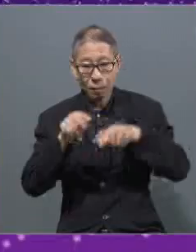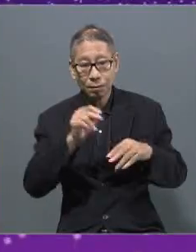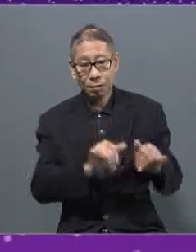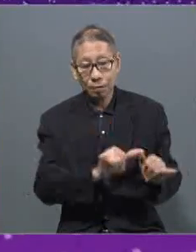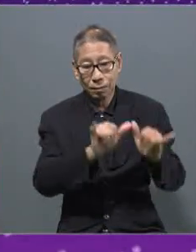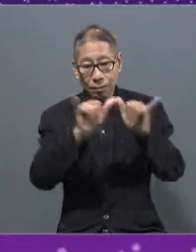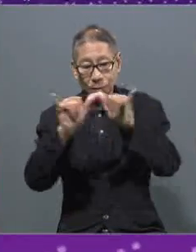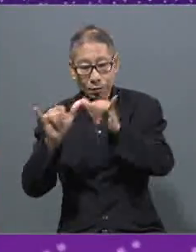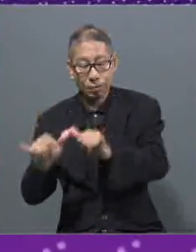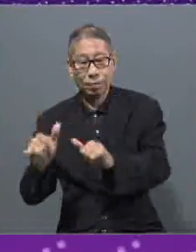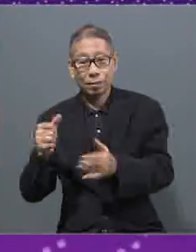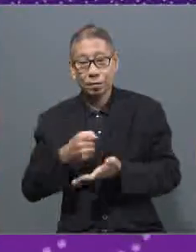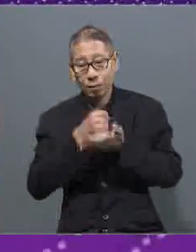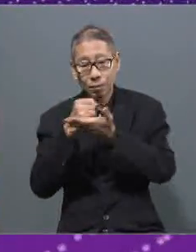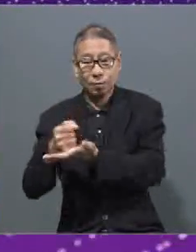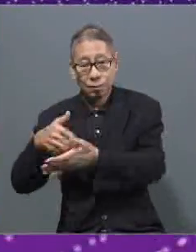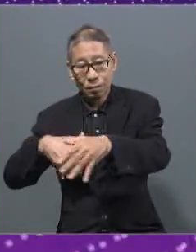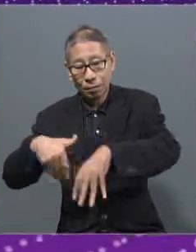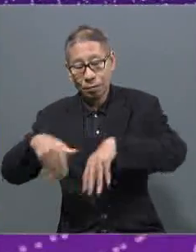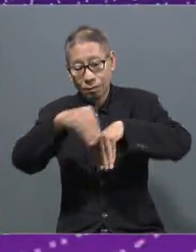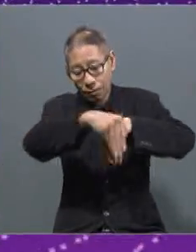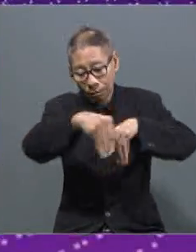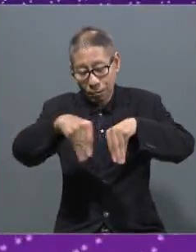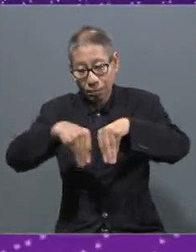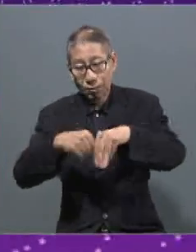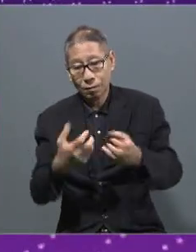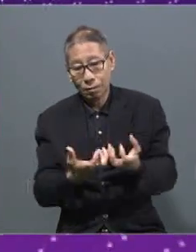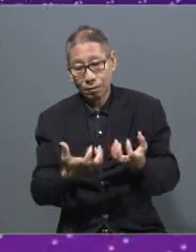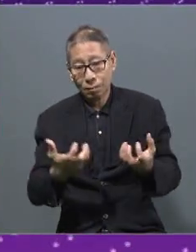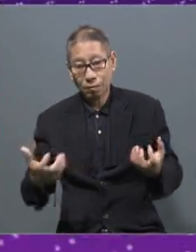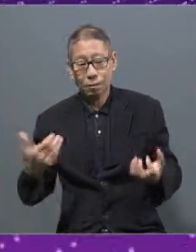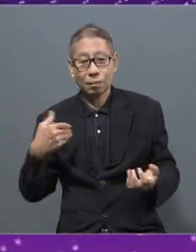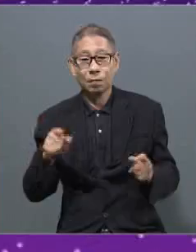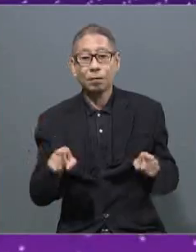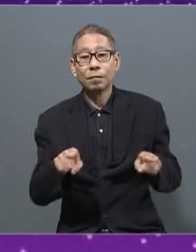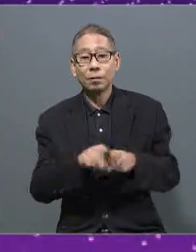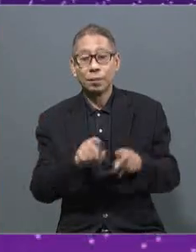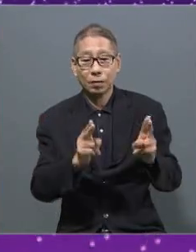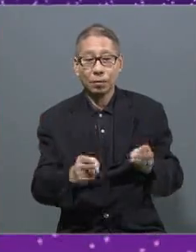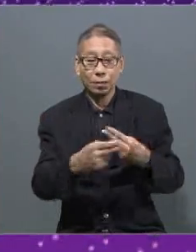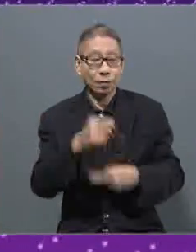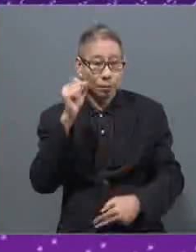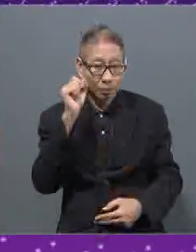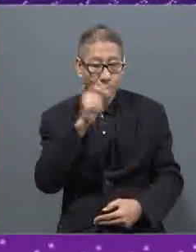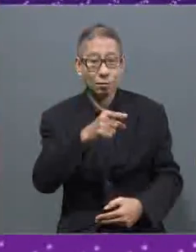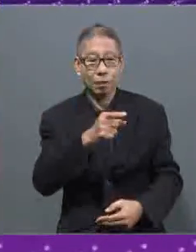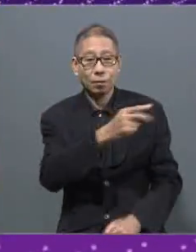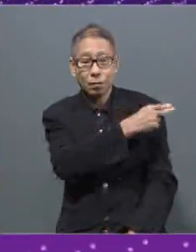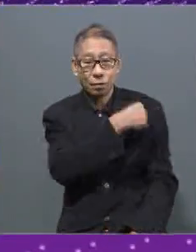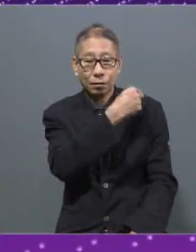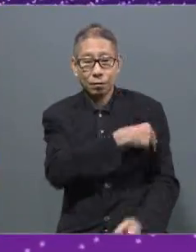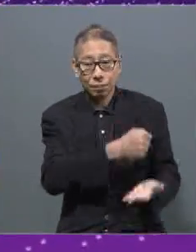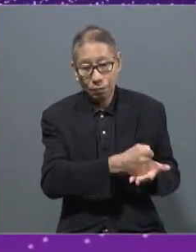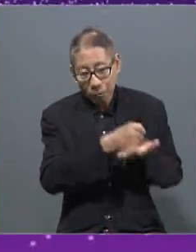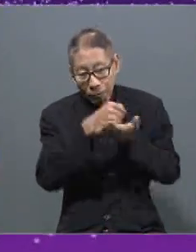ำท่วมรวมถึงช่วยเหลือประชาชนโดยรอบด้วยทีมที่มีอุปกรณ์เสมือนกับว่ายกห้องฉุกเฉินของโรงพยาบาลเข้าไป